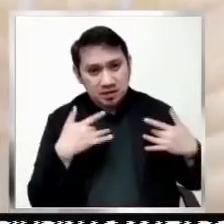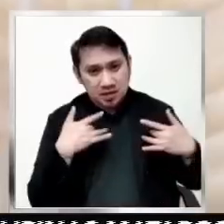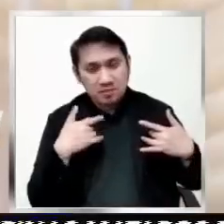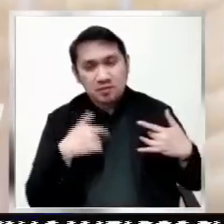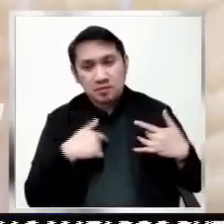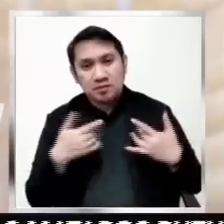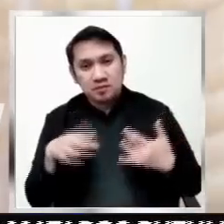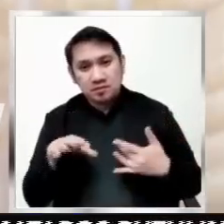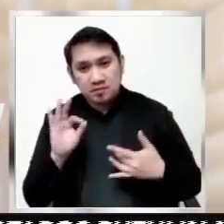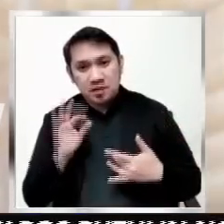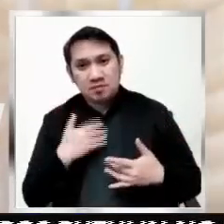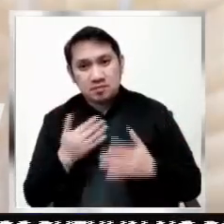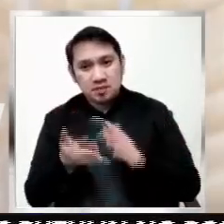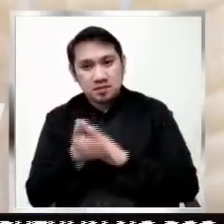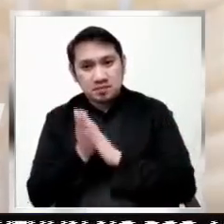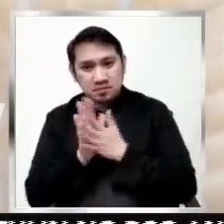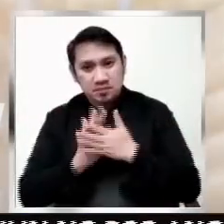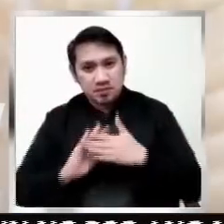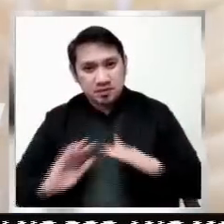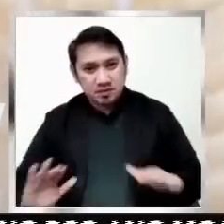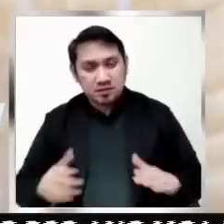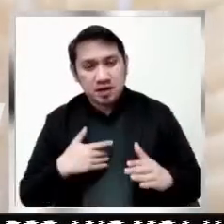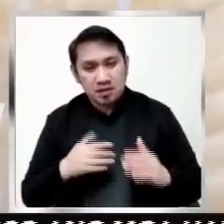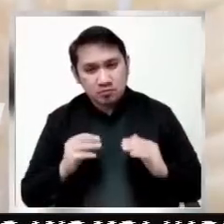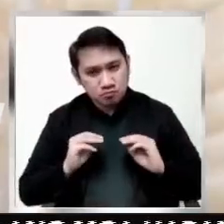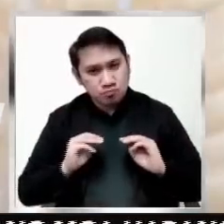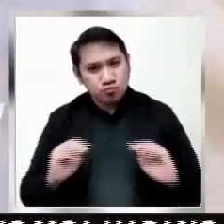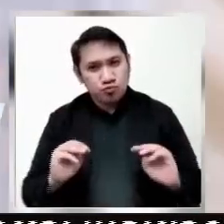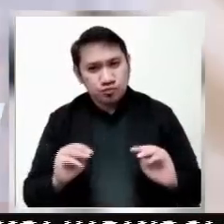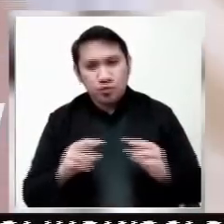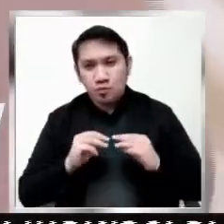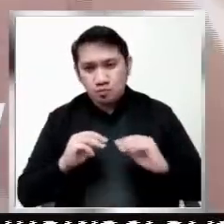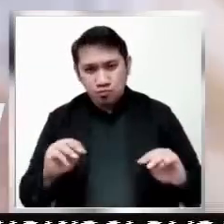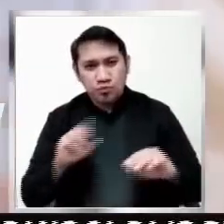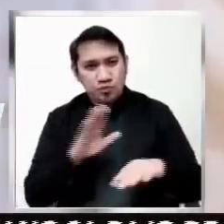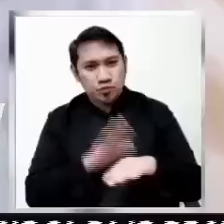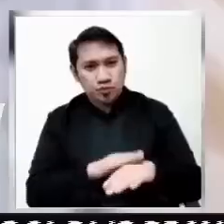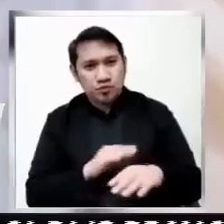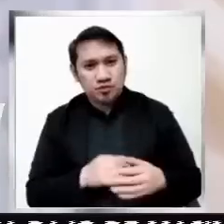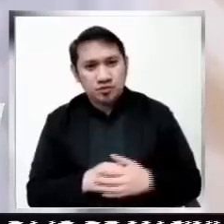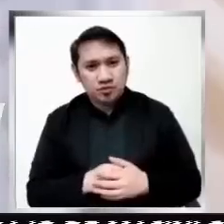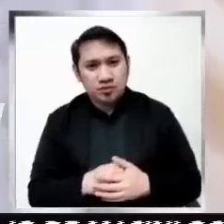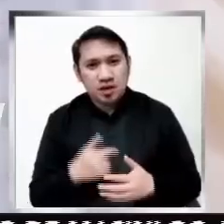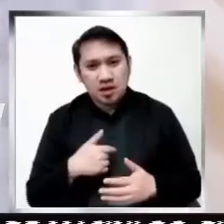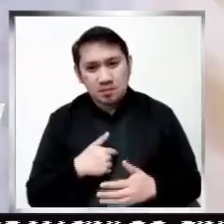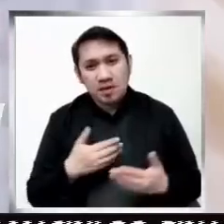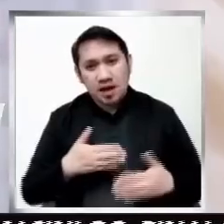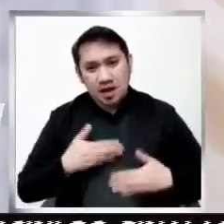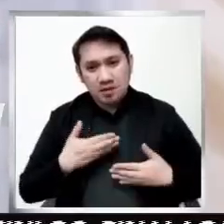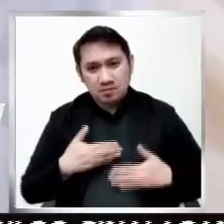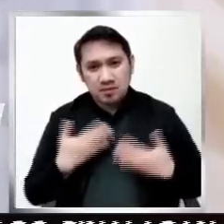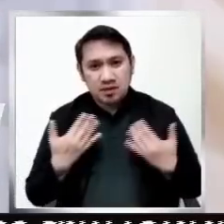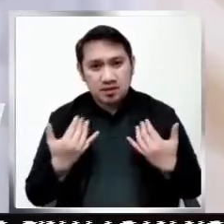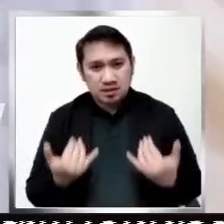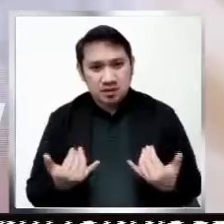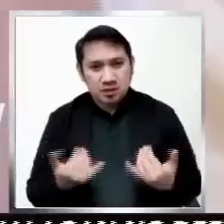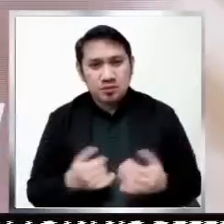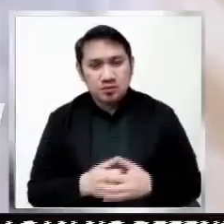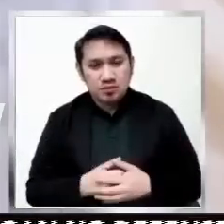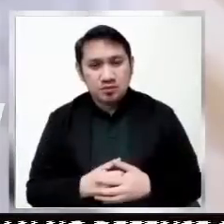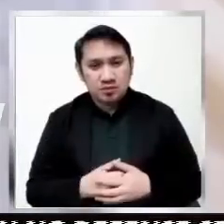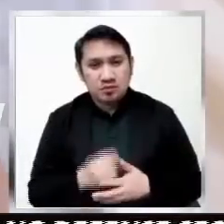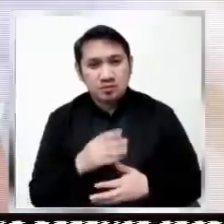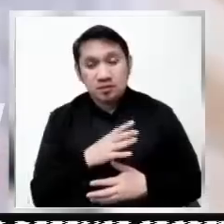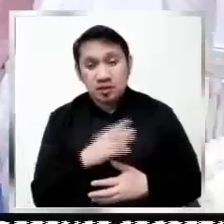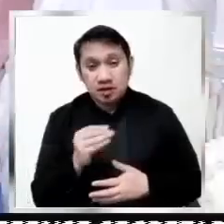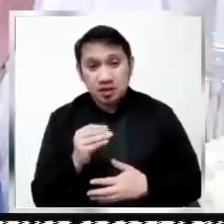Lagpas-lagpas ako kumbaga sa pag-move on. Yung ganun. I'm happy where I am. Pati na rin po sa yung kung sino po